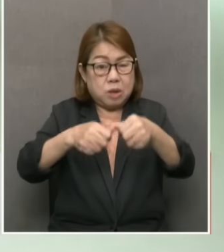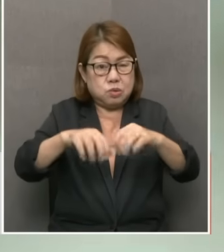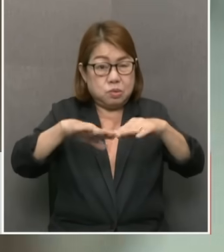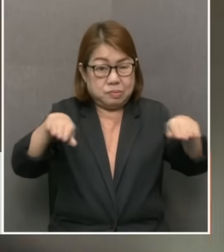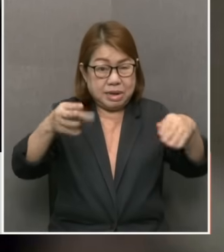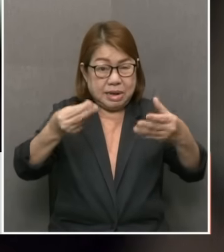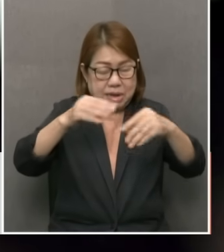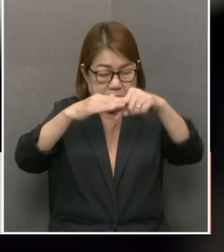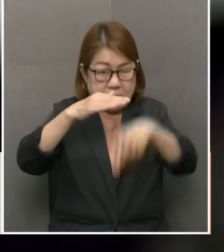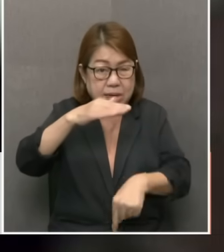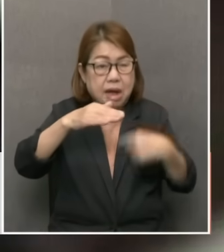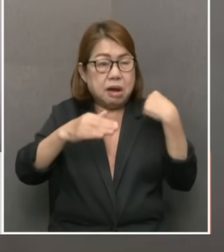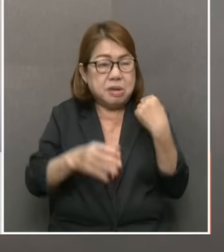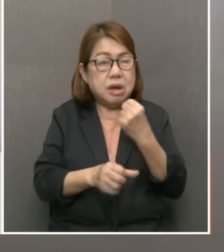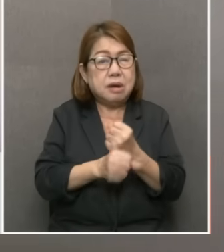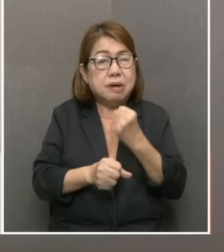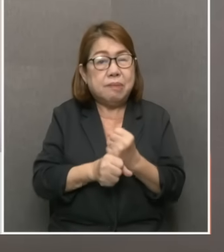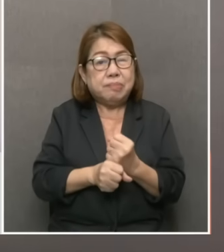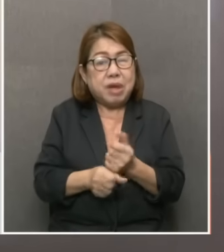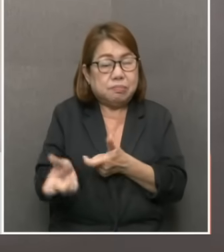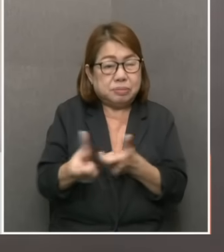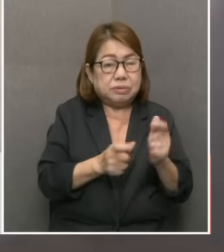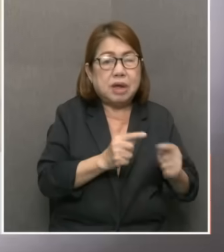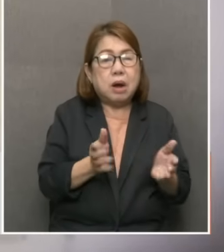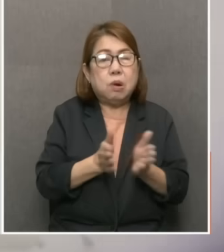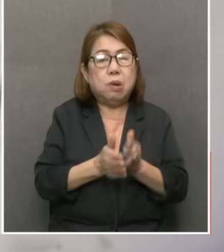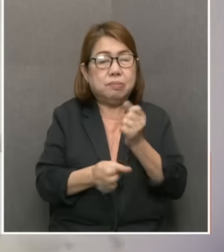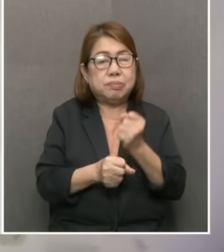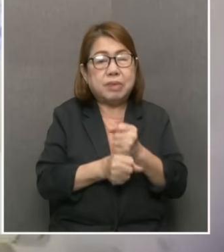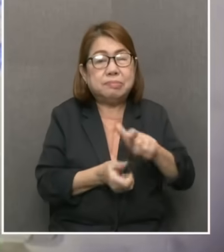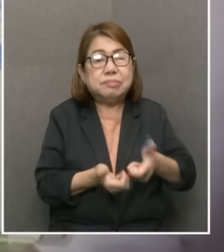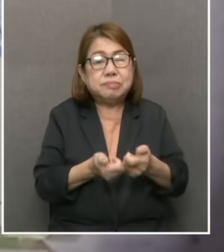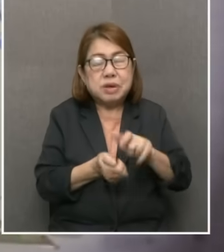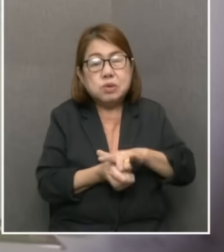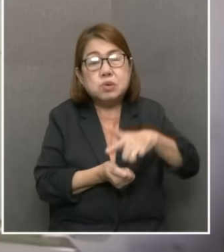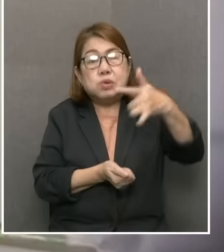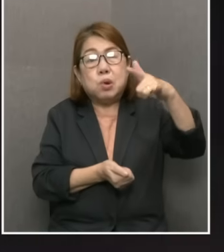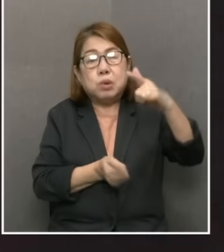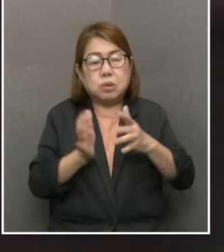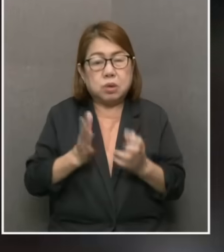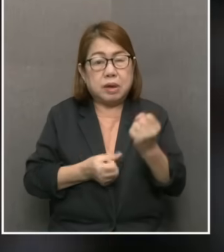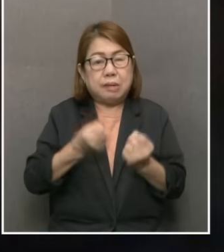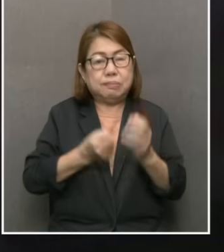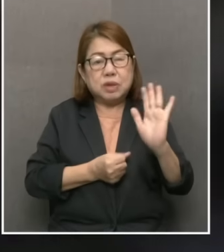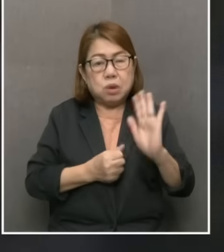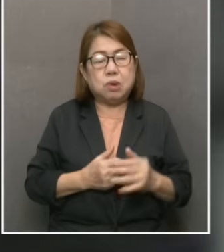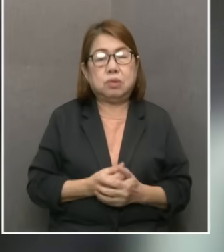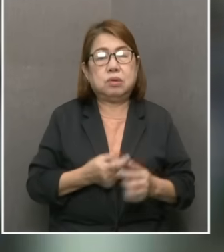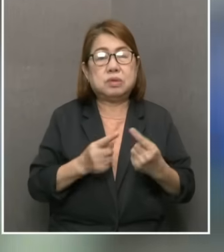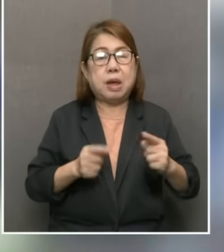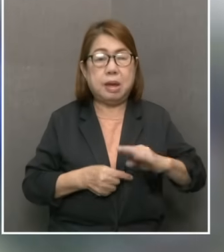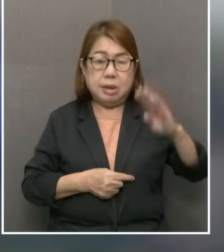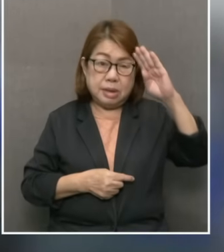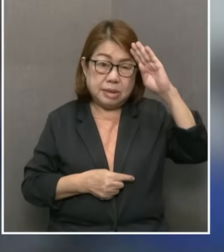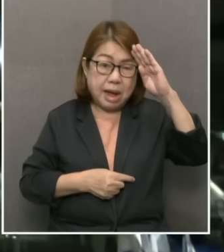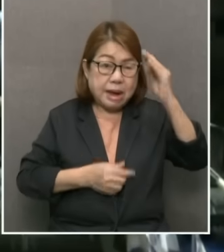ผลิตทั้งอาวุธและโดรนอากาศยานไร้คนขับครับนี่ก็มีภาพมาให้เห็นเลยนะครับซึ่งฝ่ายฮามาสเองก็ยิง